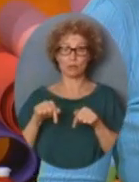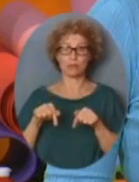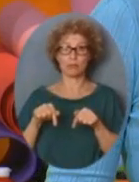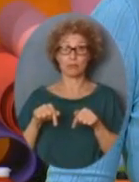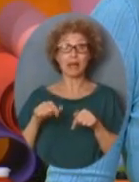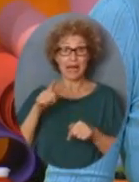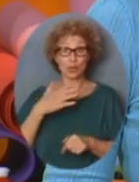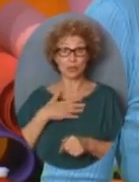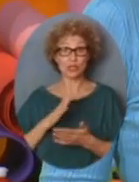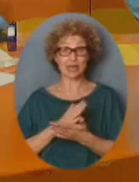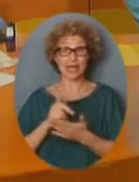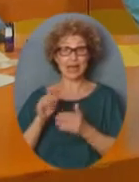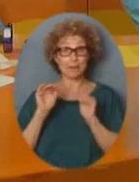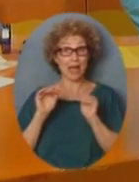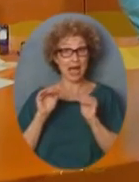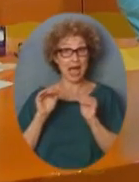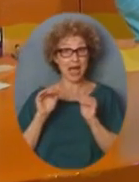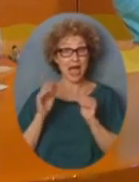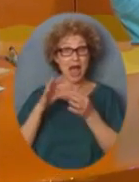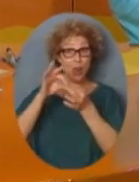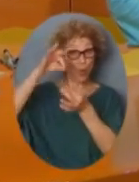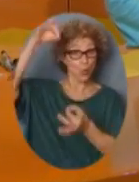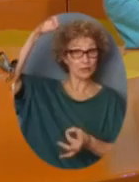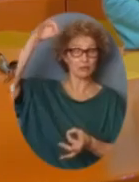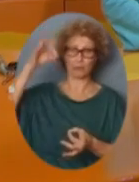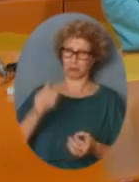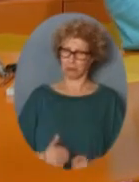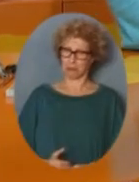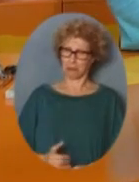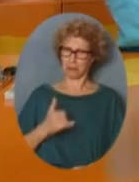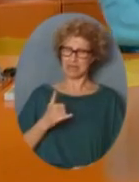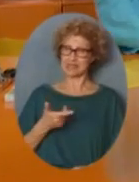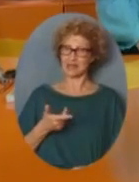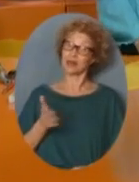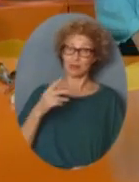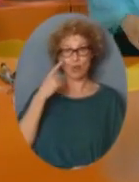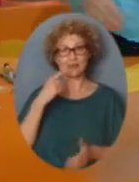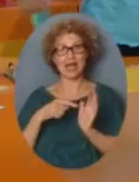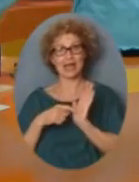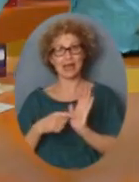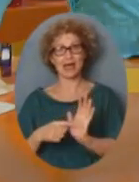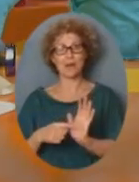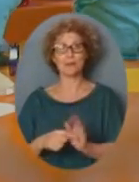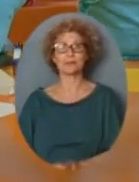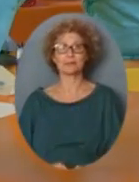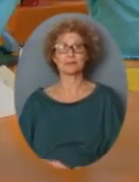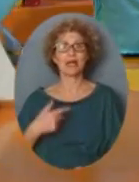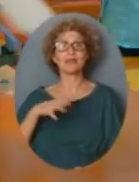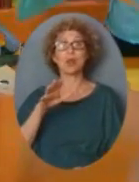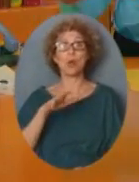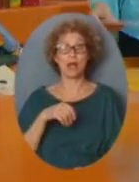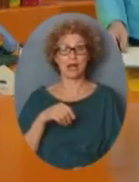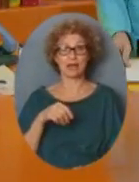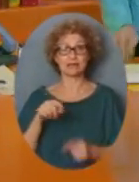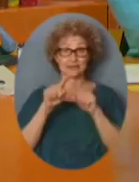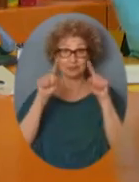אתה רוצה שנכין להם ברכה על חוט? מה זה ברכה על חוט? בוא אני אראה לך. אני לוקחת קרטון